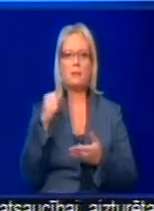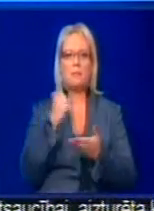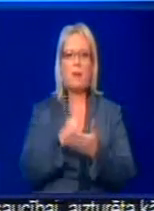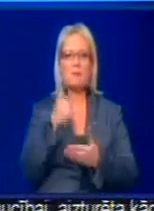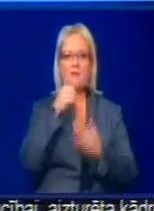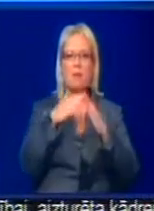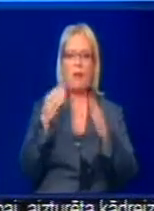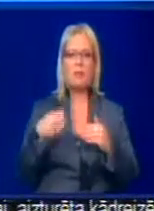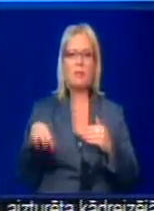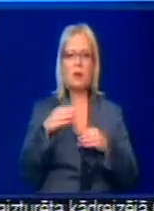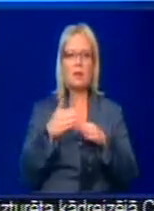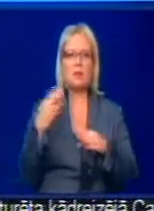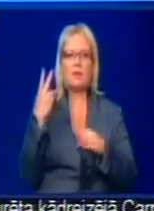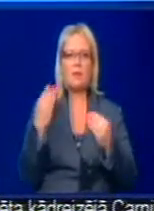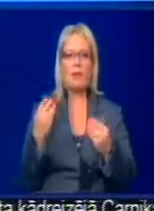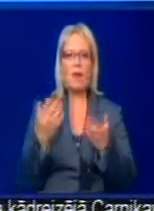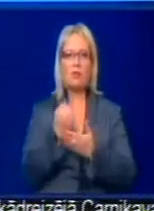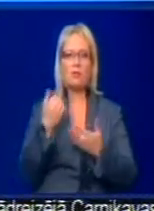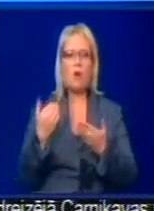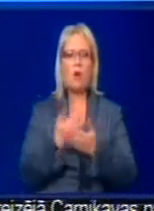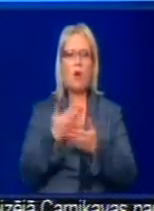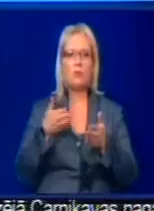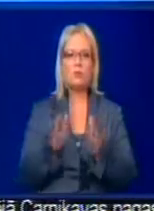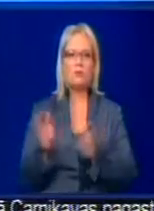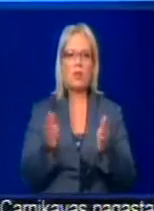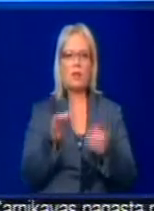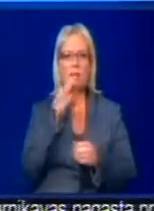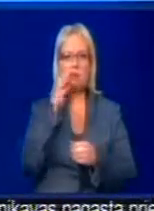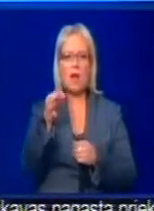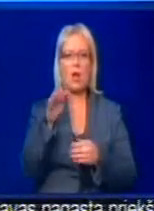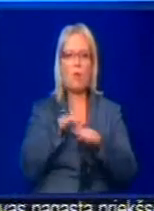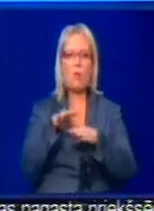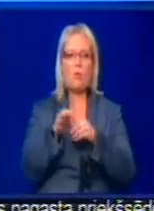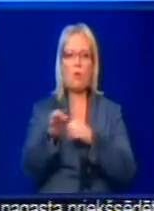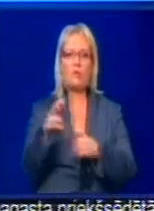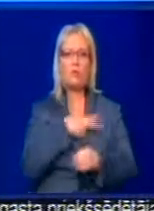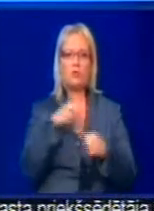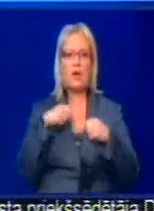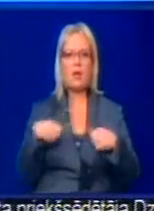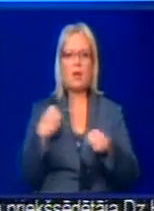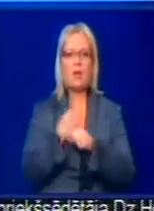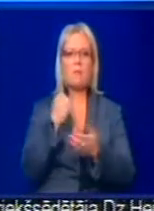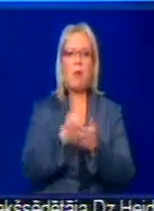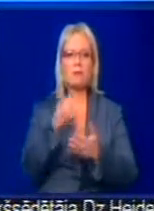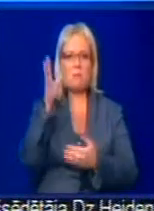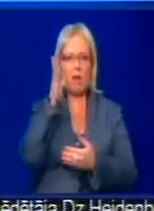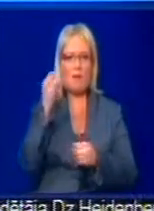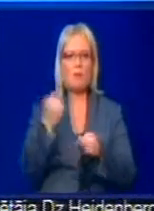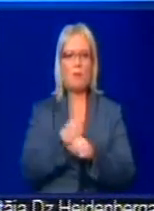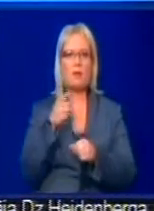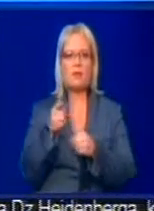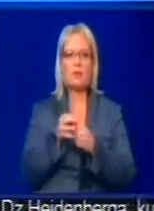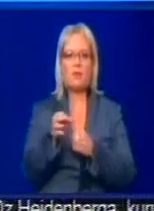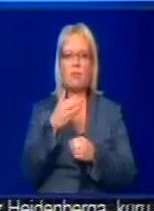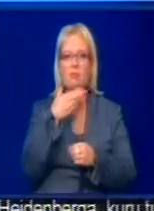pagasta privātmājas dārzā pirms divām dienām atrasto jaundzimušā līķi, saka gan Tukuma novada sociālajā dienestā, gan pagasta pārvaldē. Tomēr